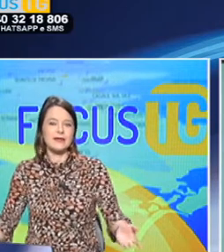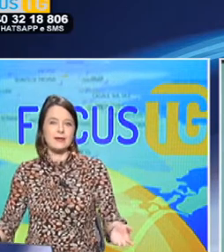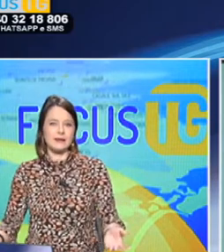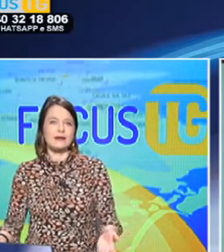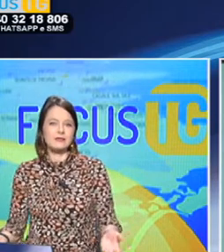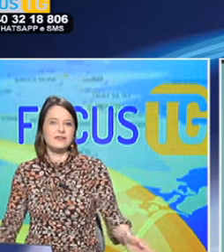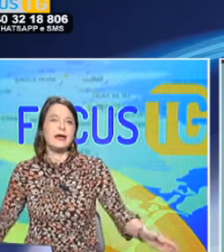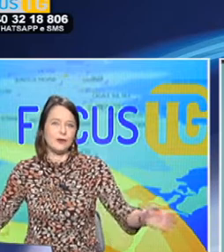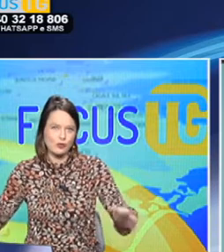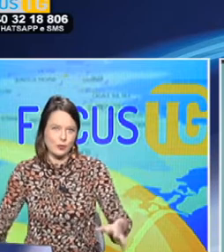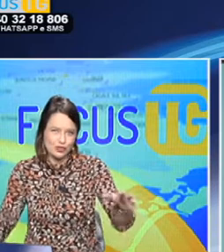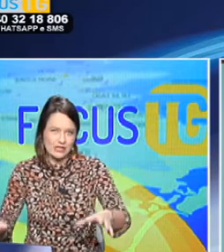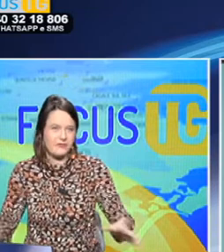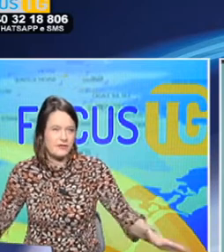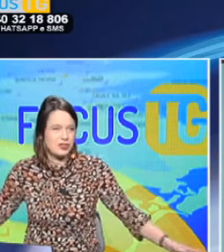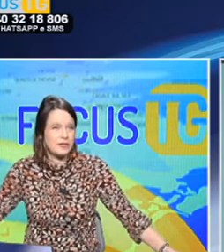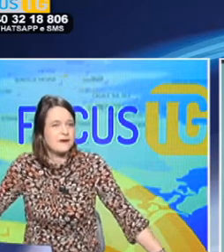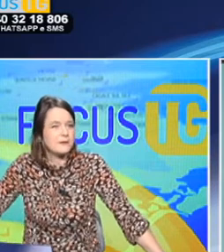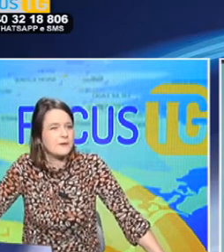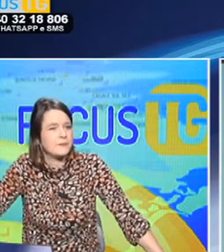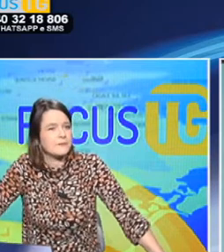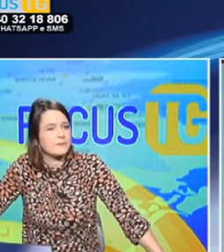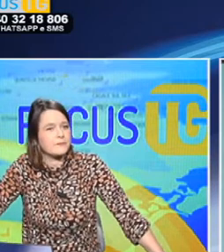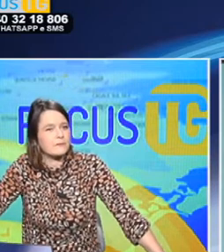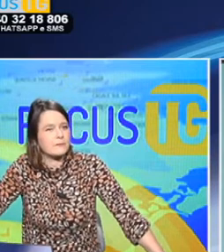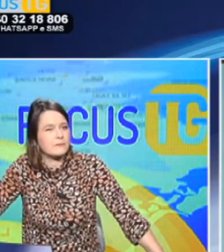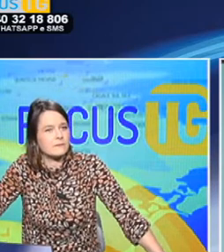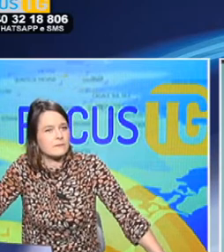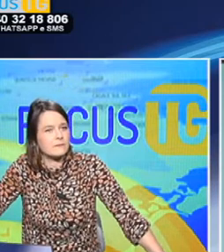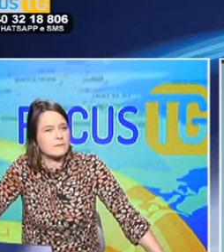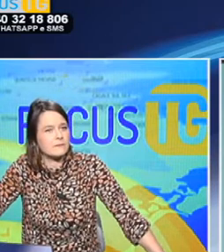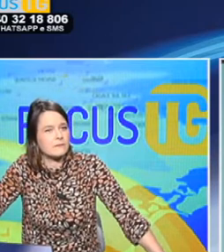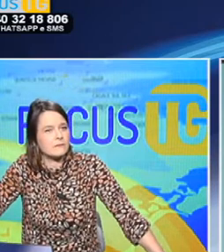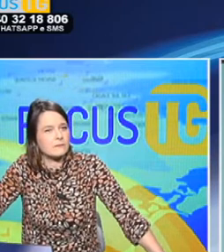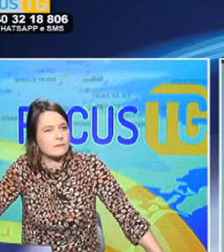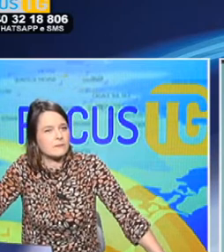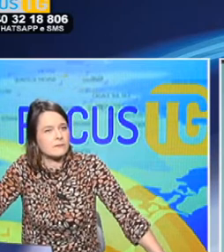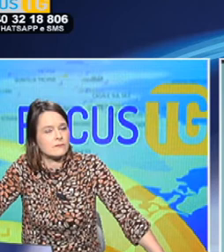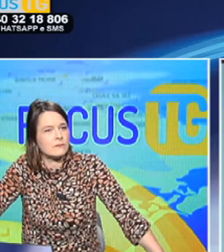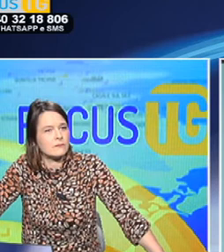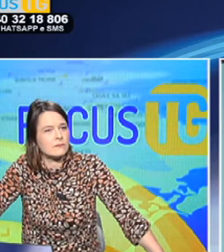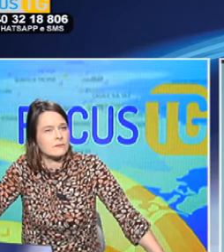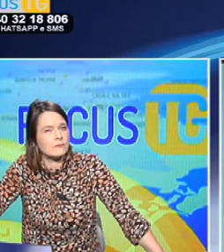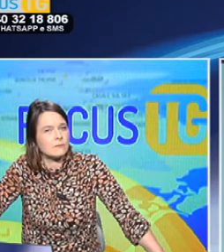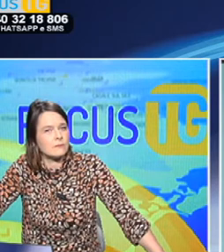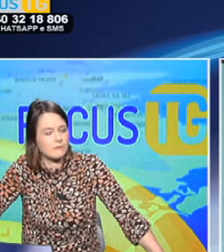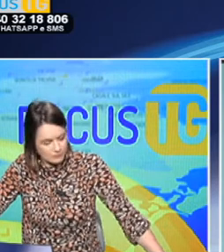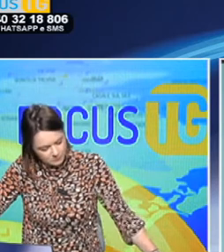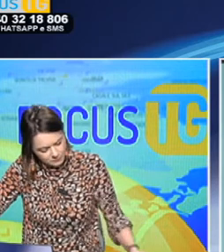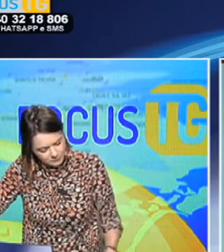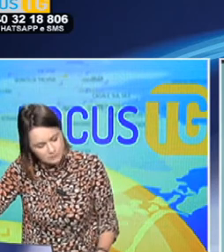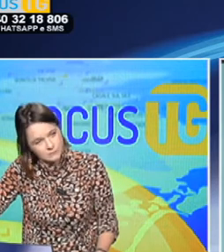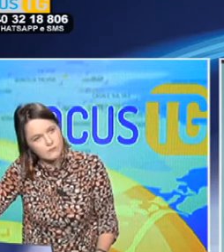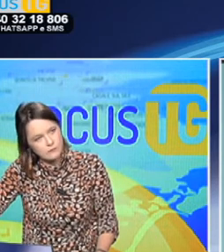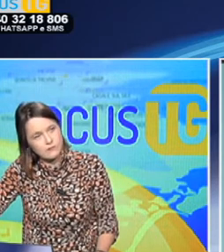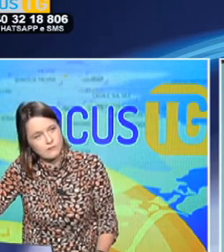anche attività in questo periodo già difficile. Certo, assolutamente. Tra l'altro ieri abbiamo parlato anche con i vari